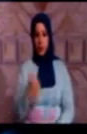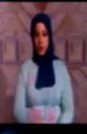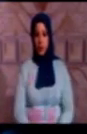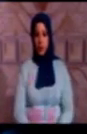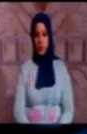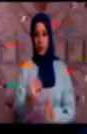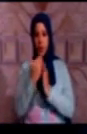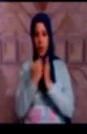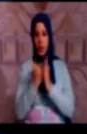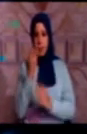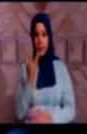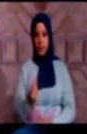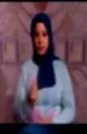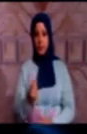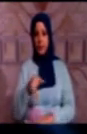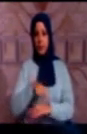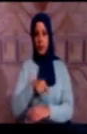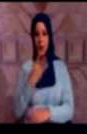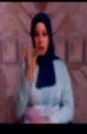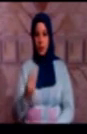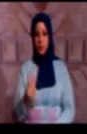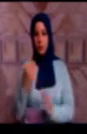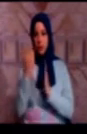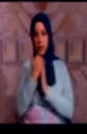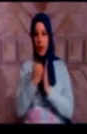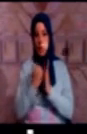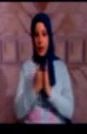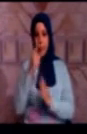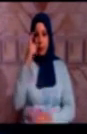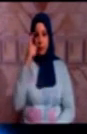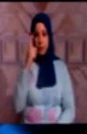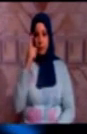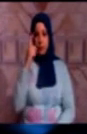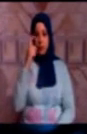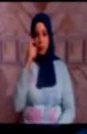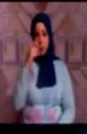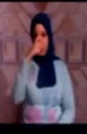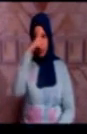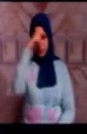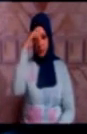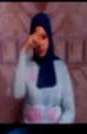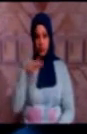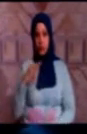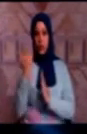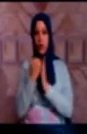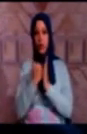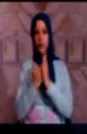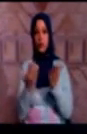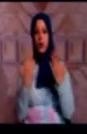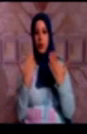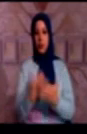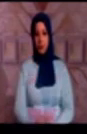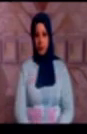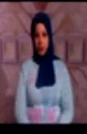لرياح فترات الليل وساعات المساء ده هيقلل احساسنا بنسب رطوبه ويساعد ان احنا نحس بانخفاض درجات الحراره بشكل كبير خلال الفترات